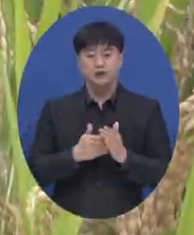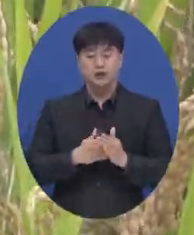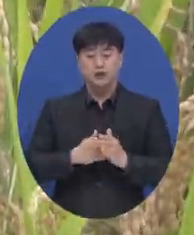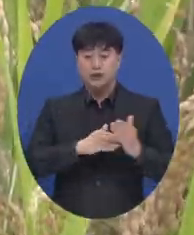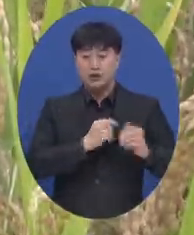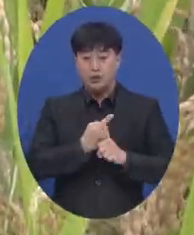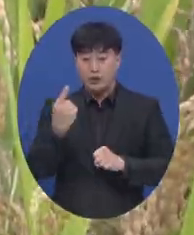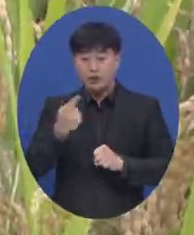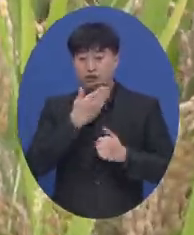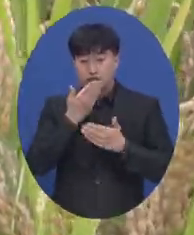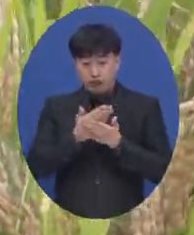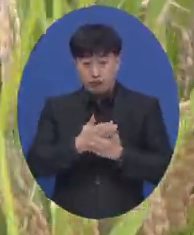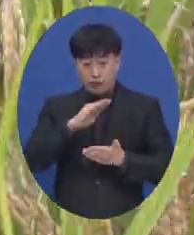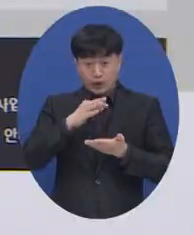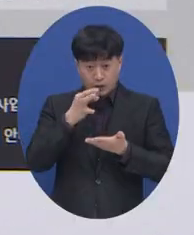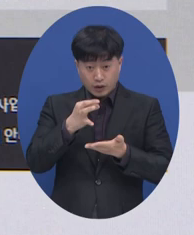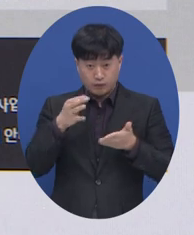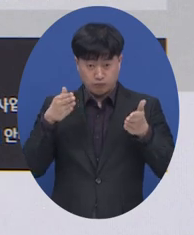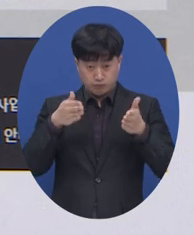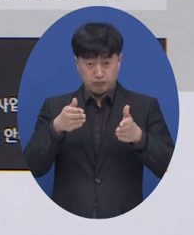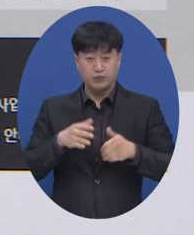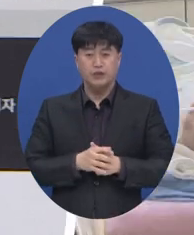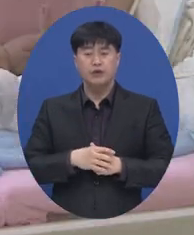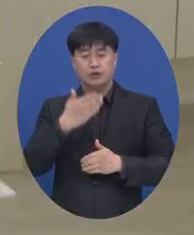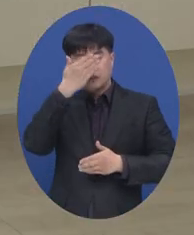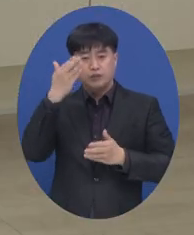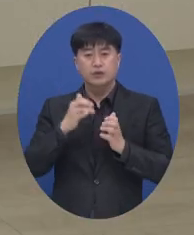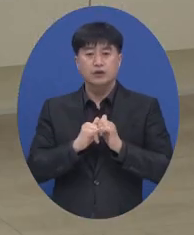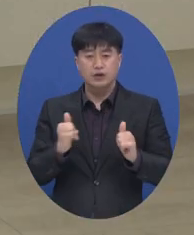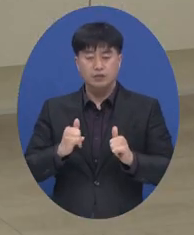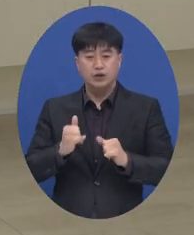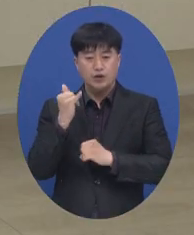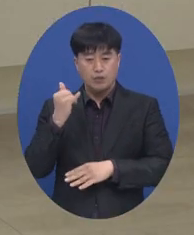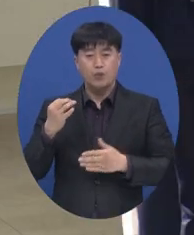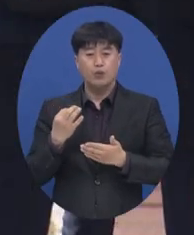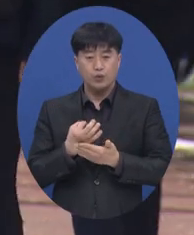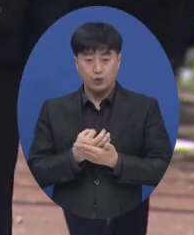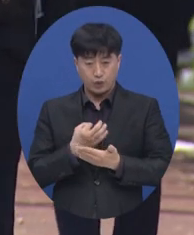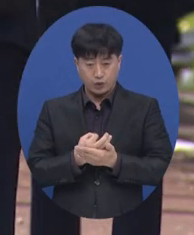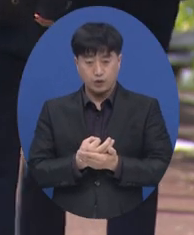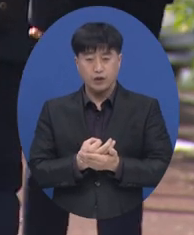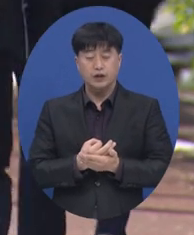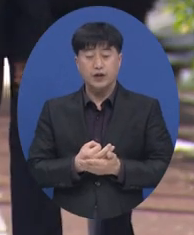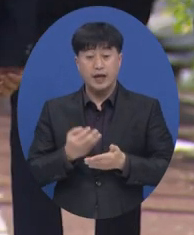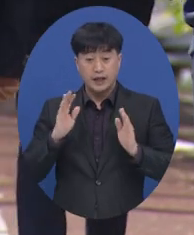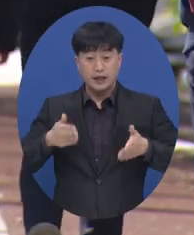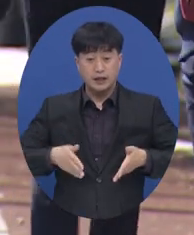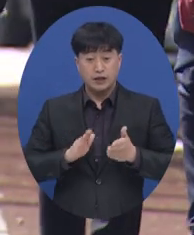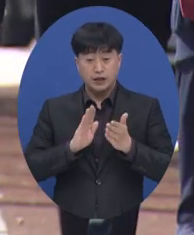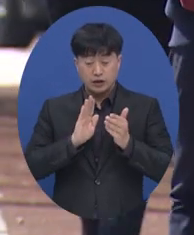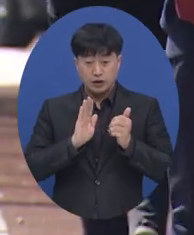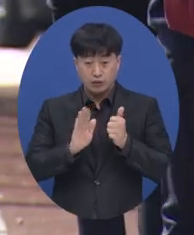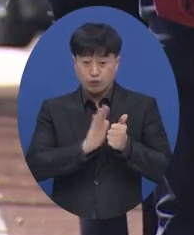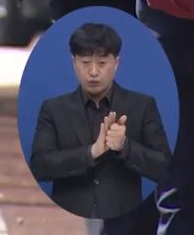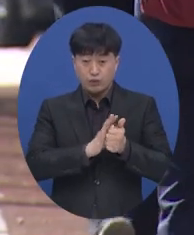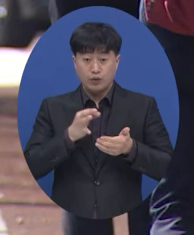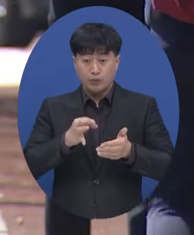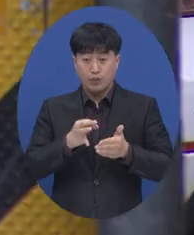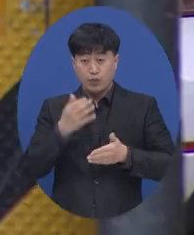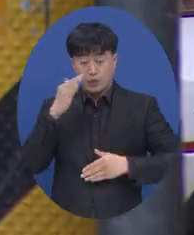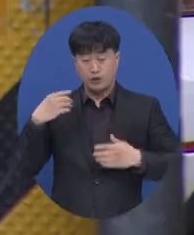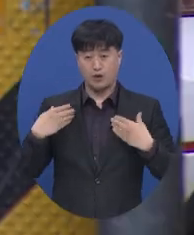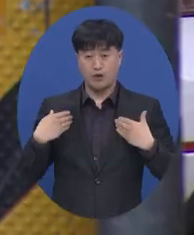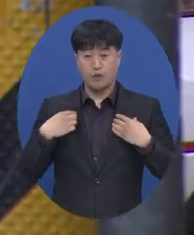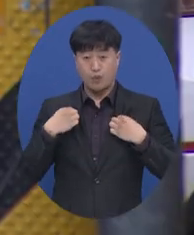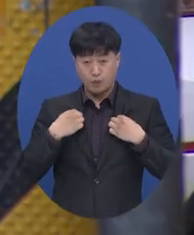주요 예산을 들여다봤습니다. 청년 기본소득과 산후조리비, 무상교복 등 민선 7기 3대